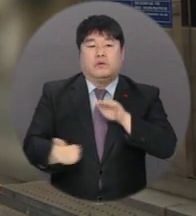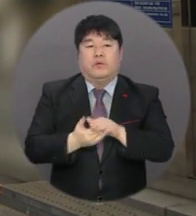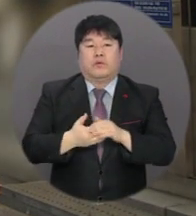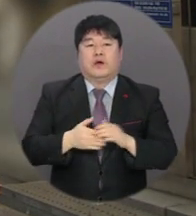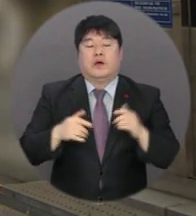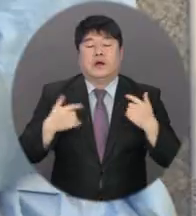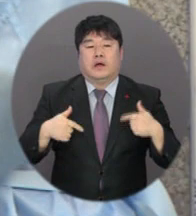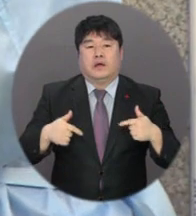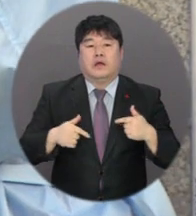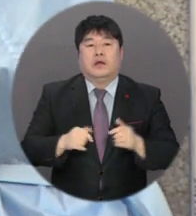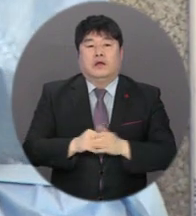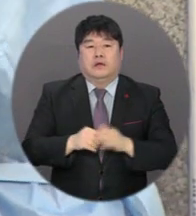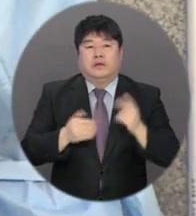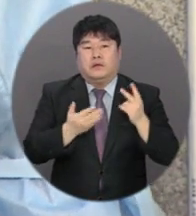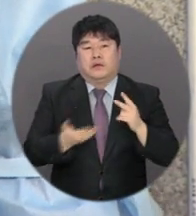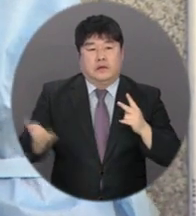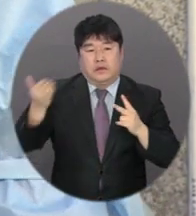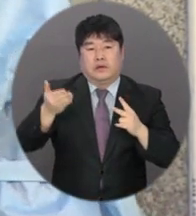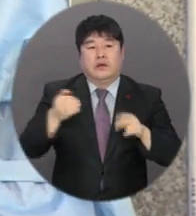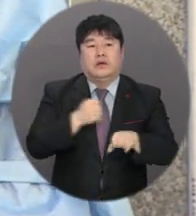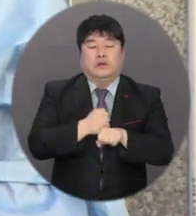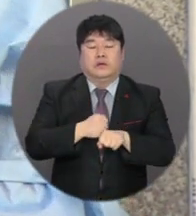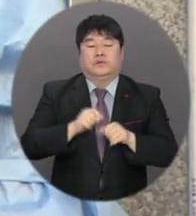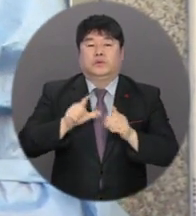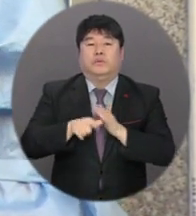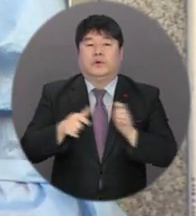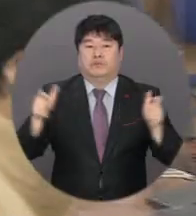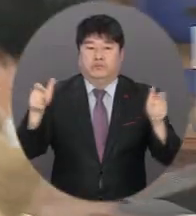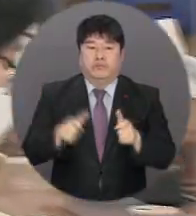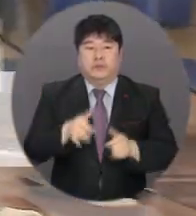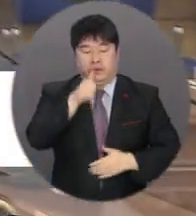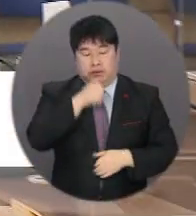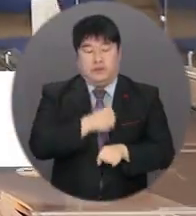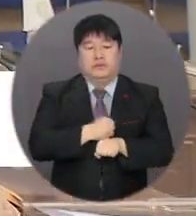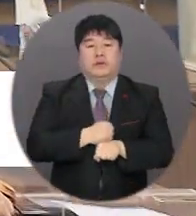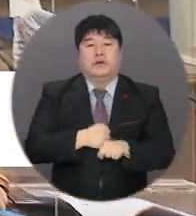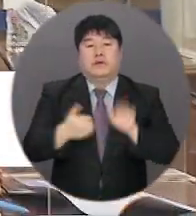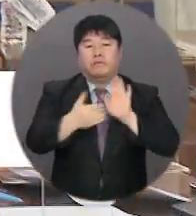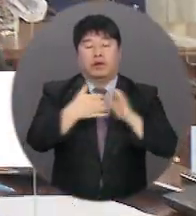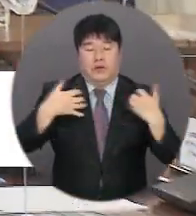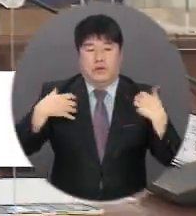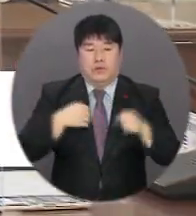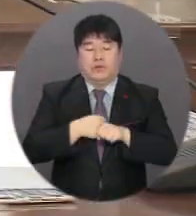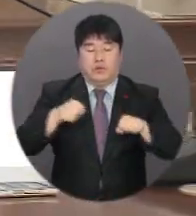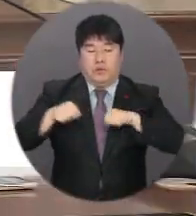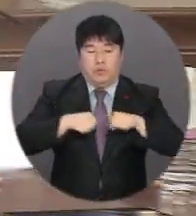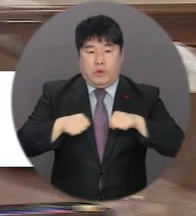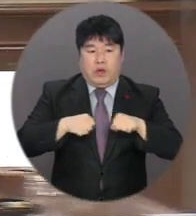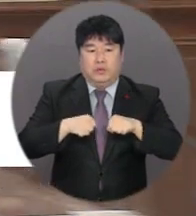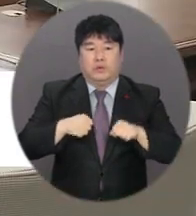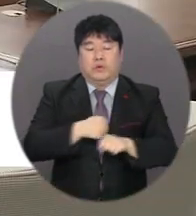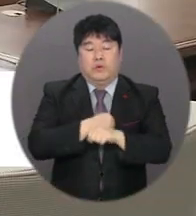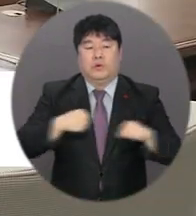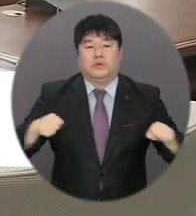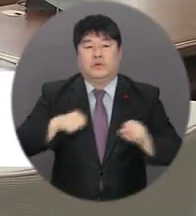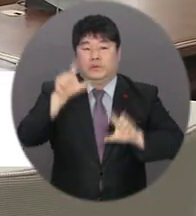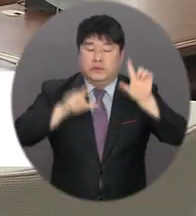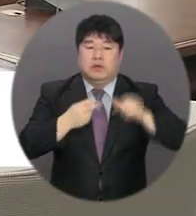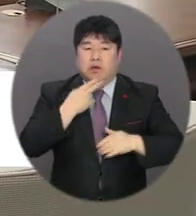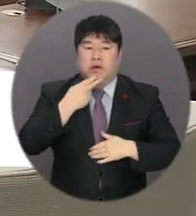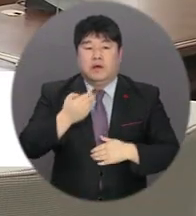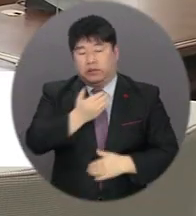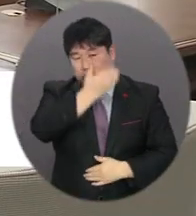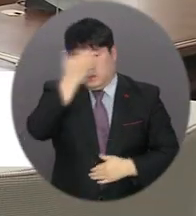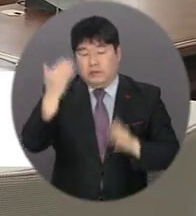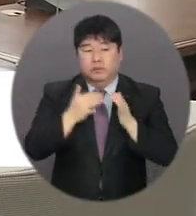발생은 단계 격상을 기점으로 주춤한 상황입니다. 방역당국은 활동폭이 넓고 무증상이 많은 젊은 층에서 비롯된